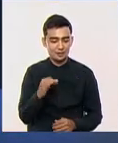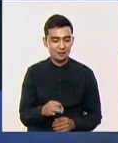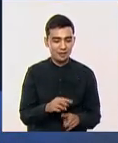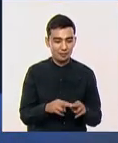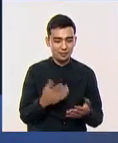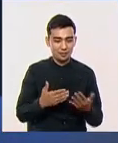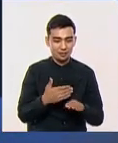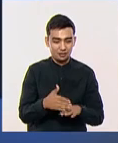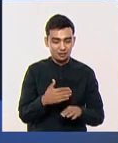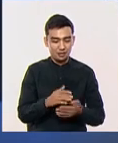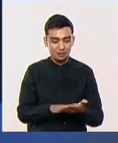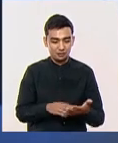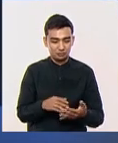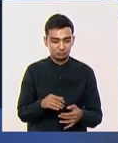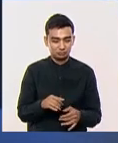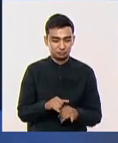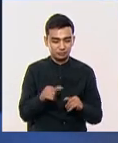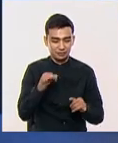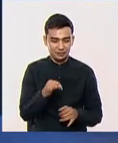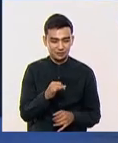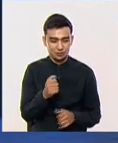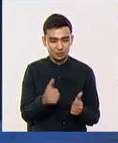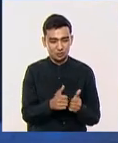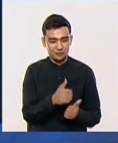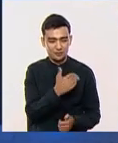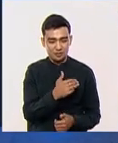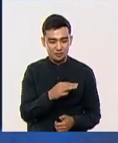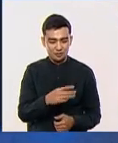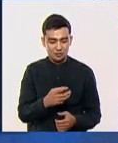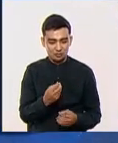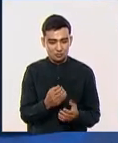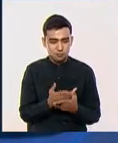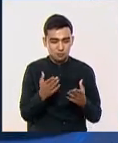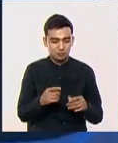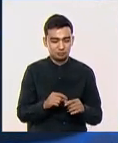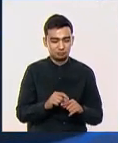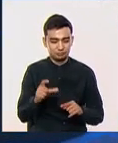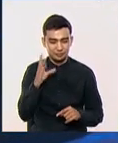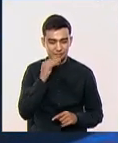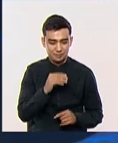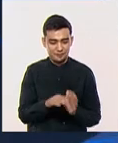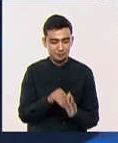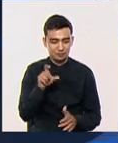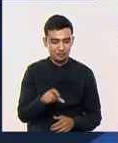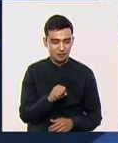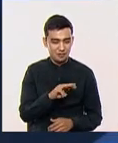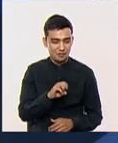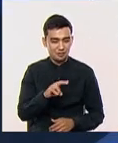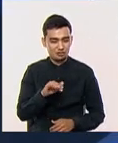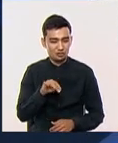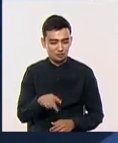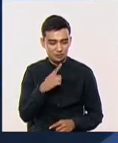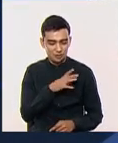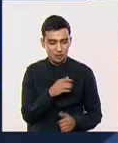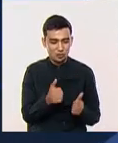осылай жалғаса берсе, Қазақстан нарығында көрші ел валютасы шамадан тыс көбейіп кетеді, деді депутат Аманжан Жамалов. Соның салдарынан көрші